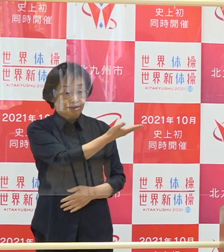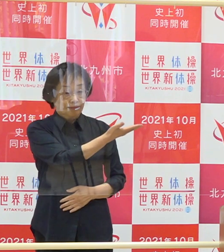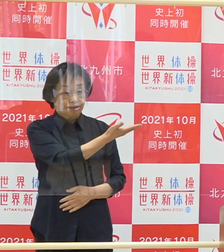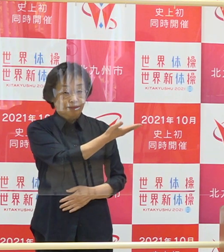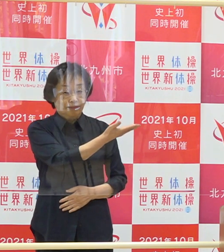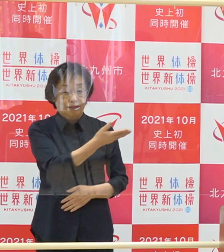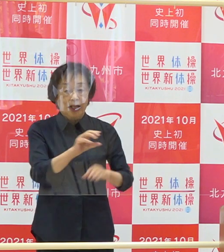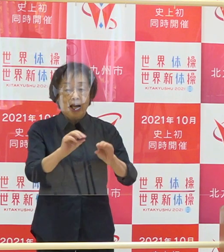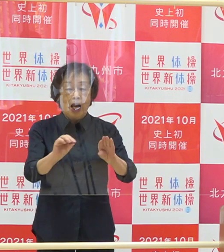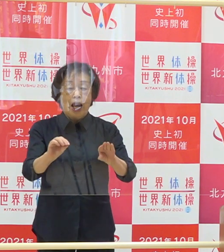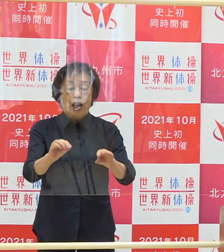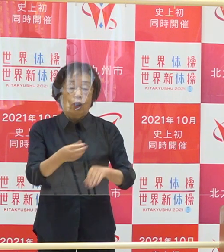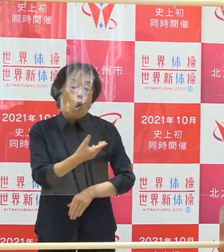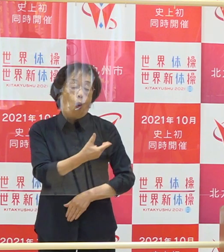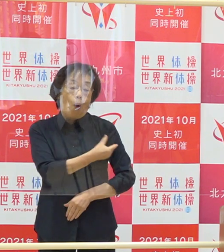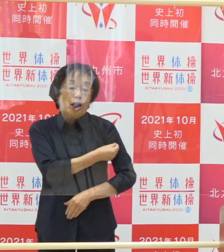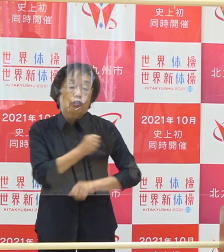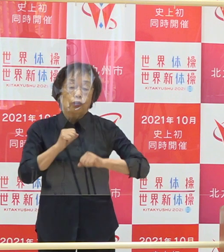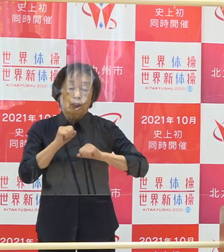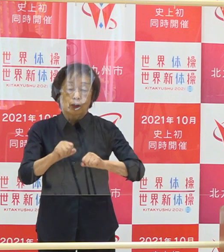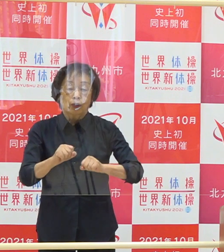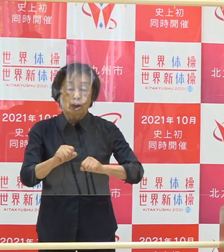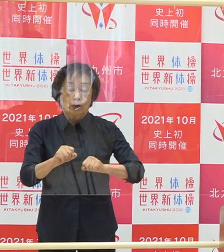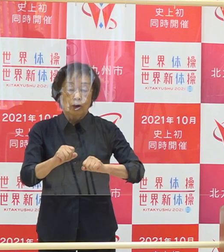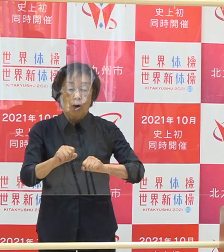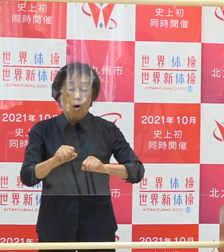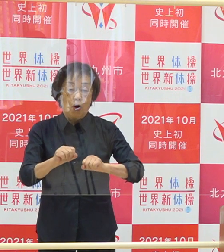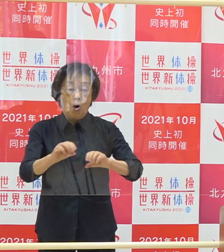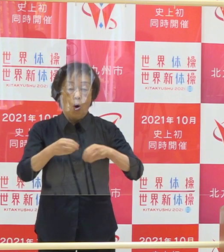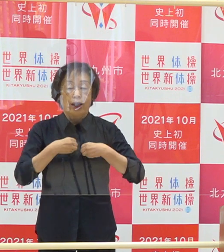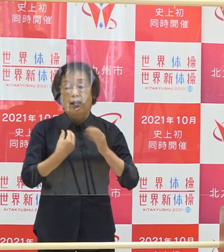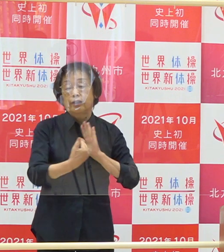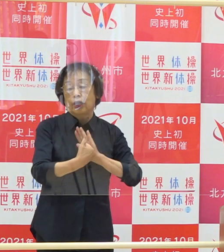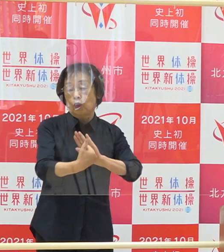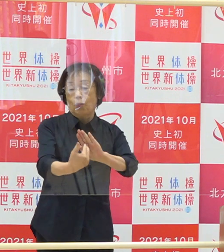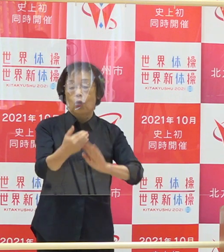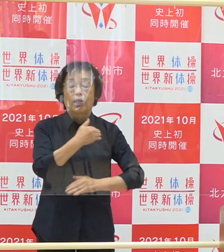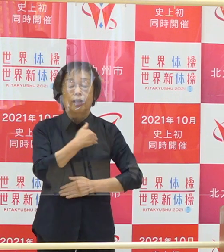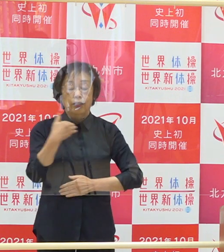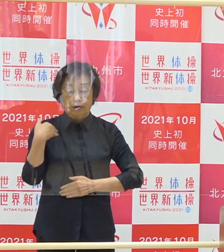染しにくいということであります。